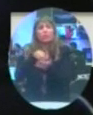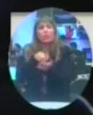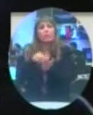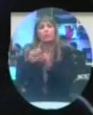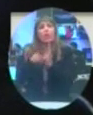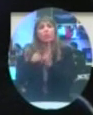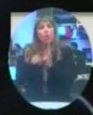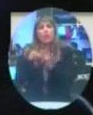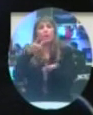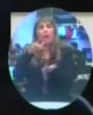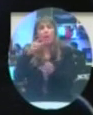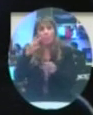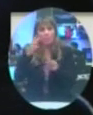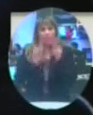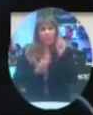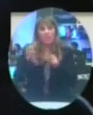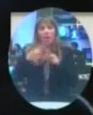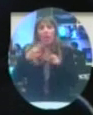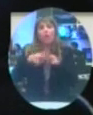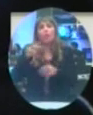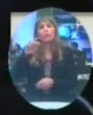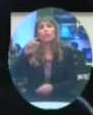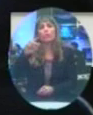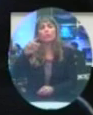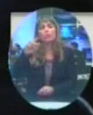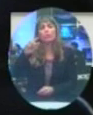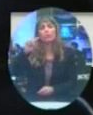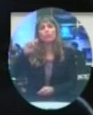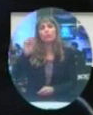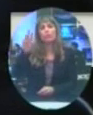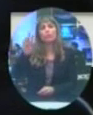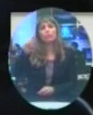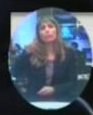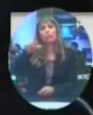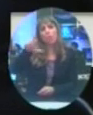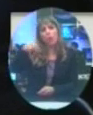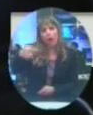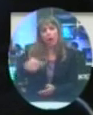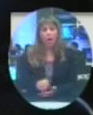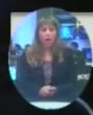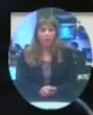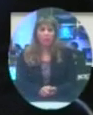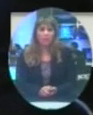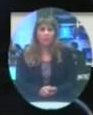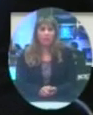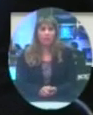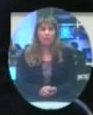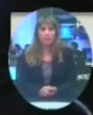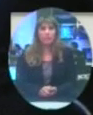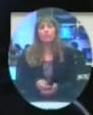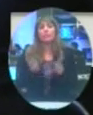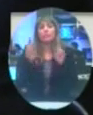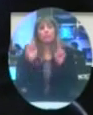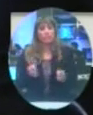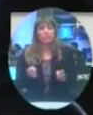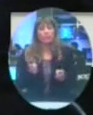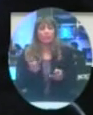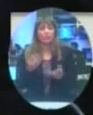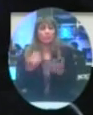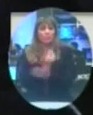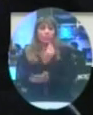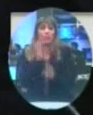שטולה. שטולה תיתן לתמור את האפשרות להיכנס לשווקים שהיום אנחנו לא נמצאים